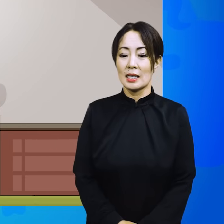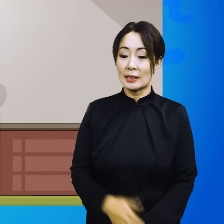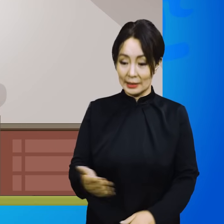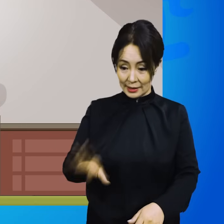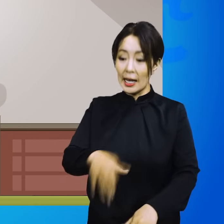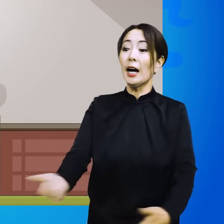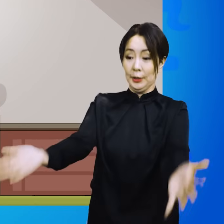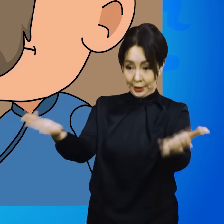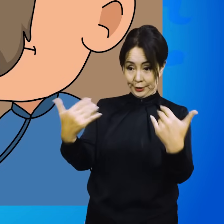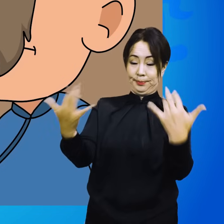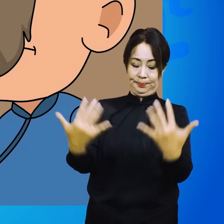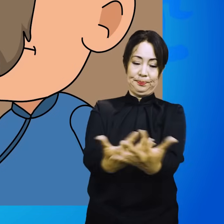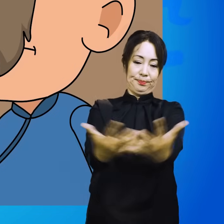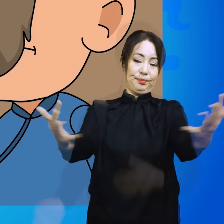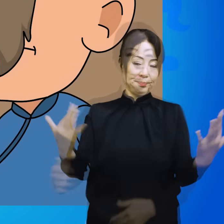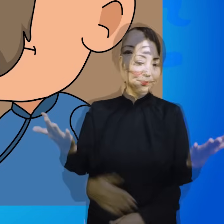За орцгоо.